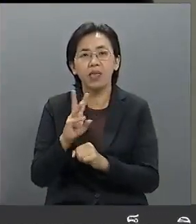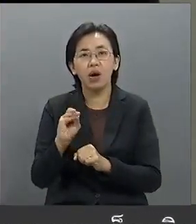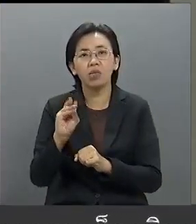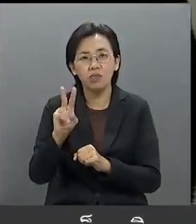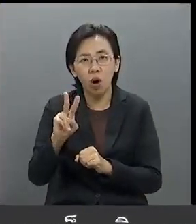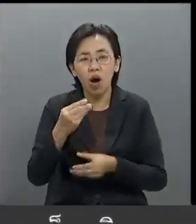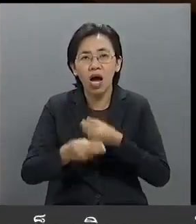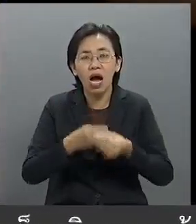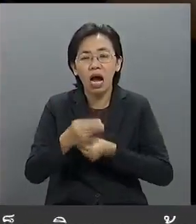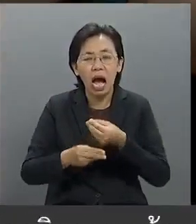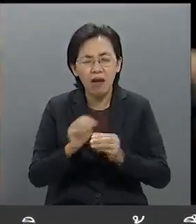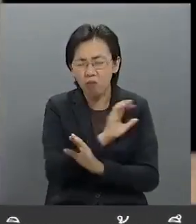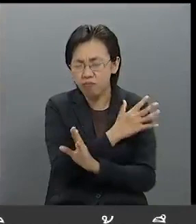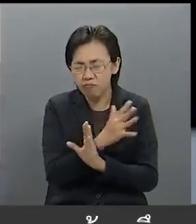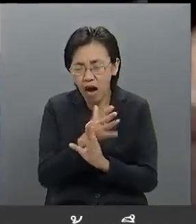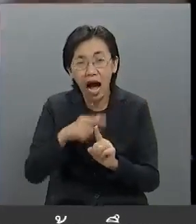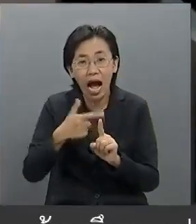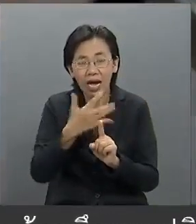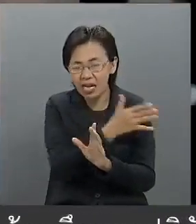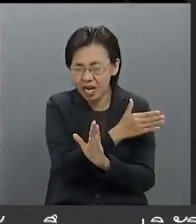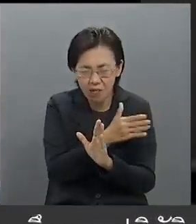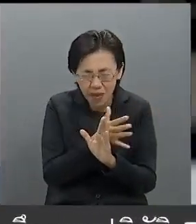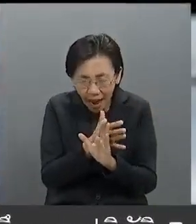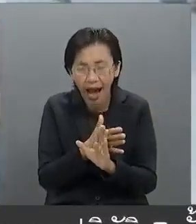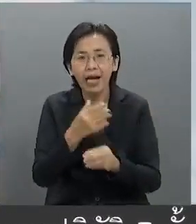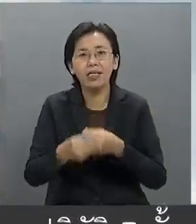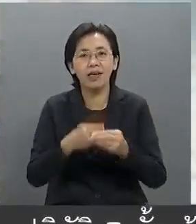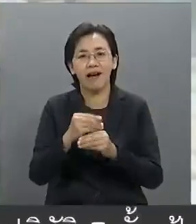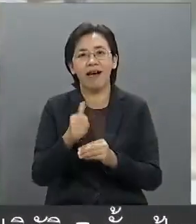ดือนจากโปรเจกต์พี่ช่วยน้อง